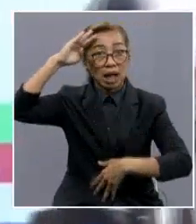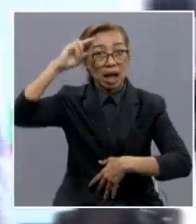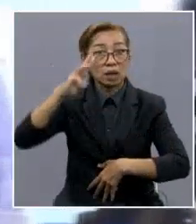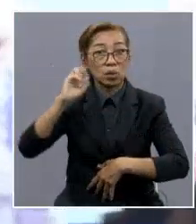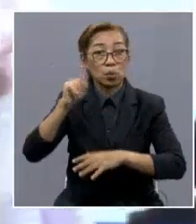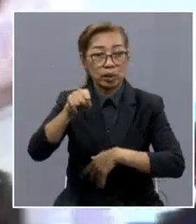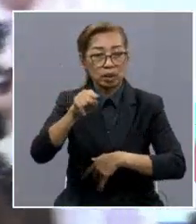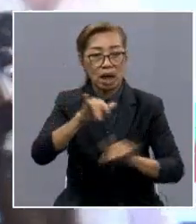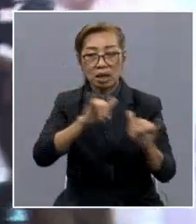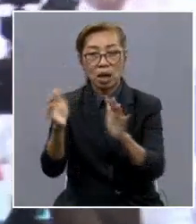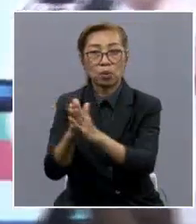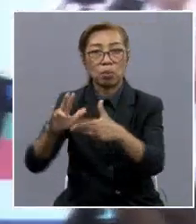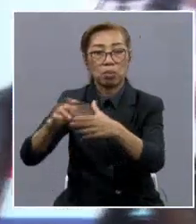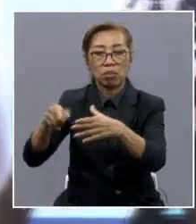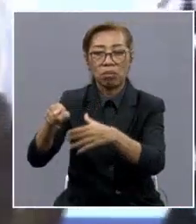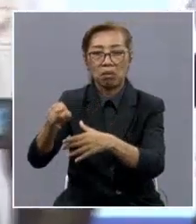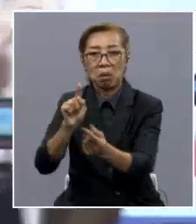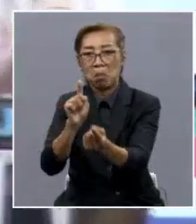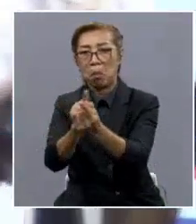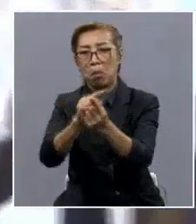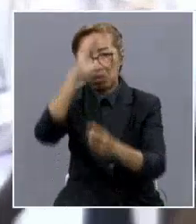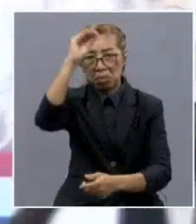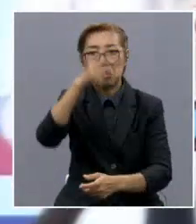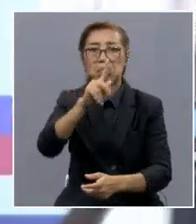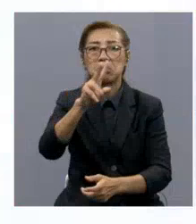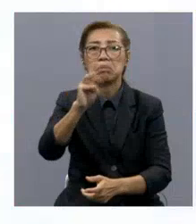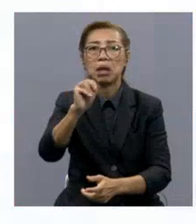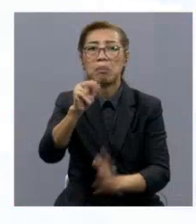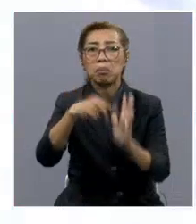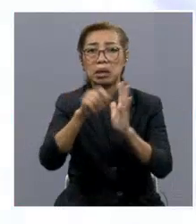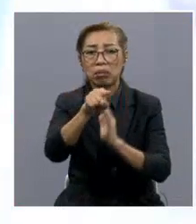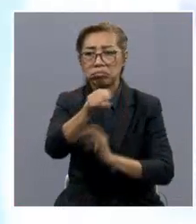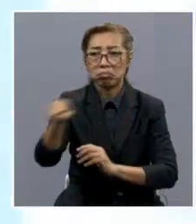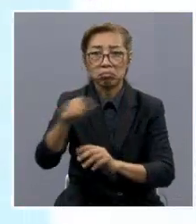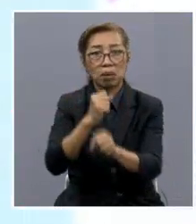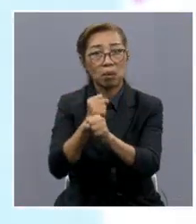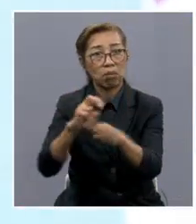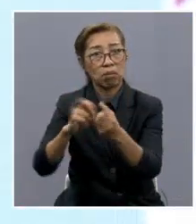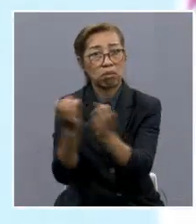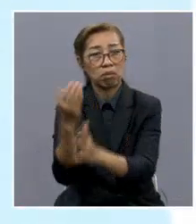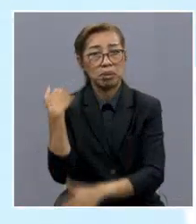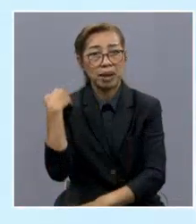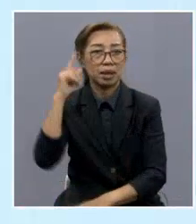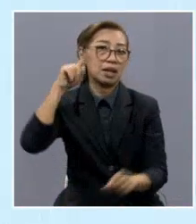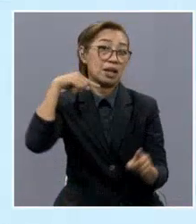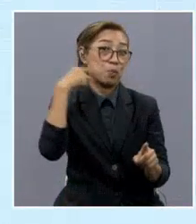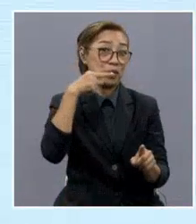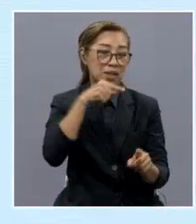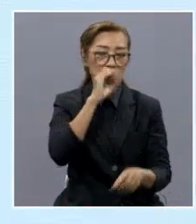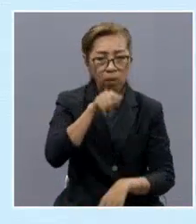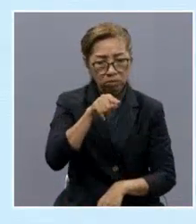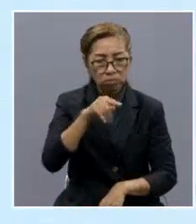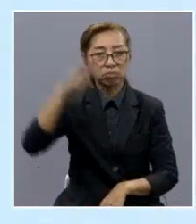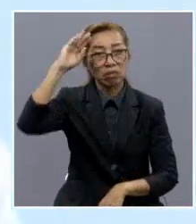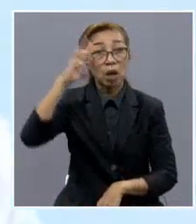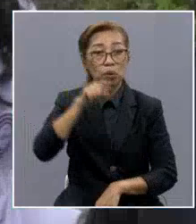ารัฐแล้วต้องไปเจอโจทย์เก่าอย่างร้อยเอกธรรมนัสจะมีปัญหากันในการทำงานหรือเปล่าคุณกฤษพรบอกว่าอน้อยไม่เคยม